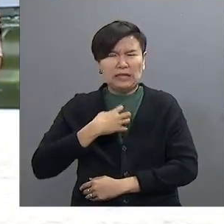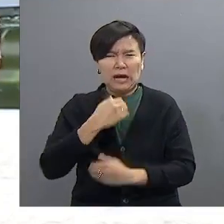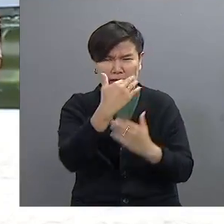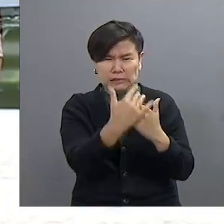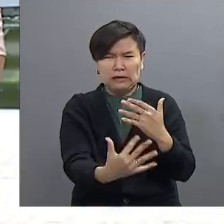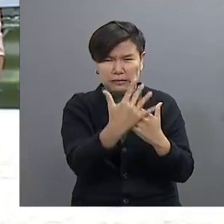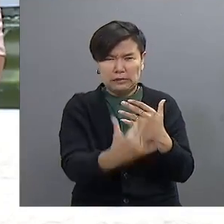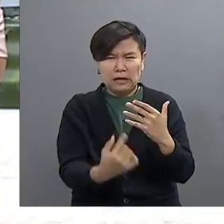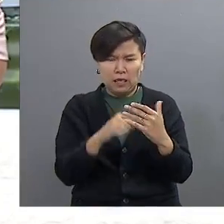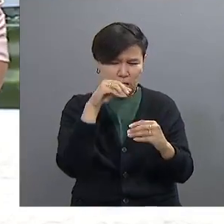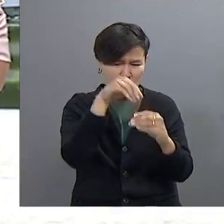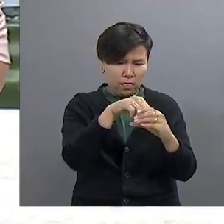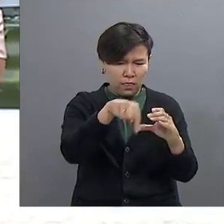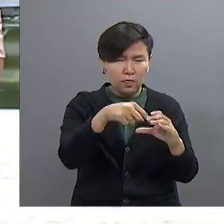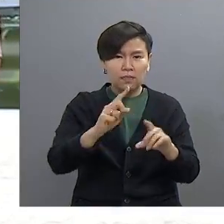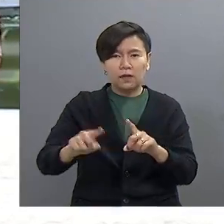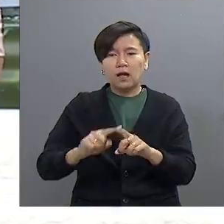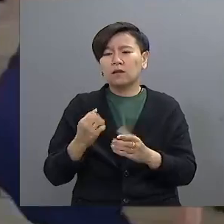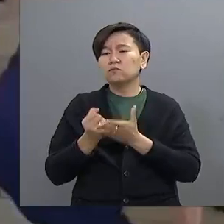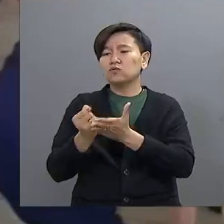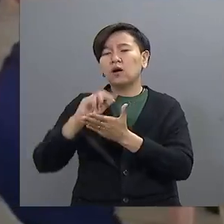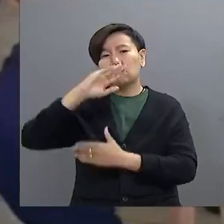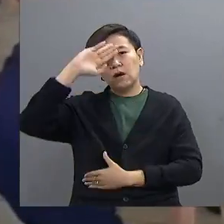หลือผู้ป่วยไปกันที่โรงพยาบาลบึงกาฬค่ะ